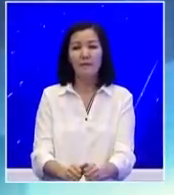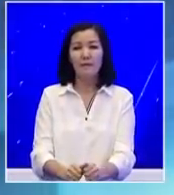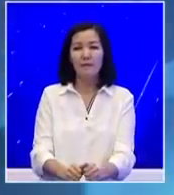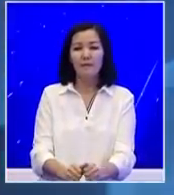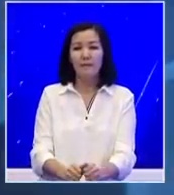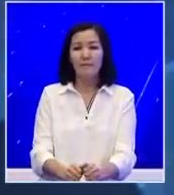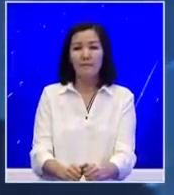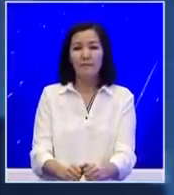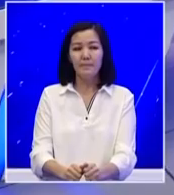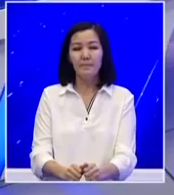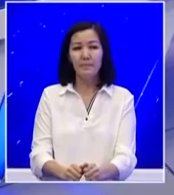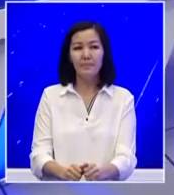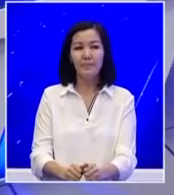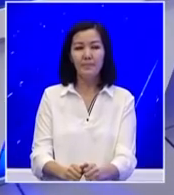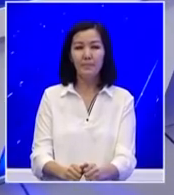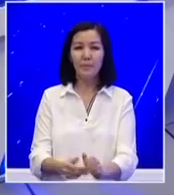қызметі.